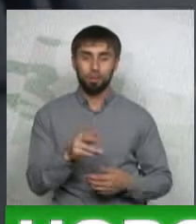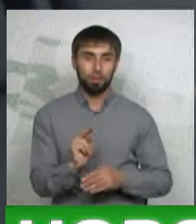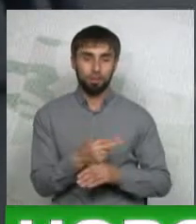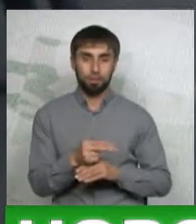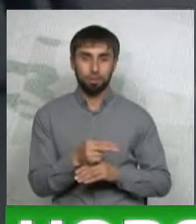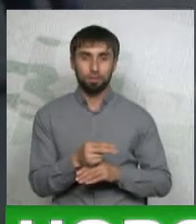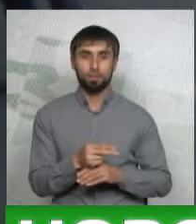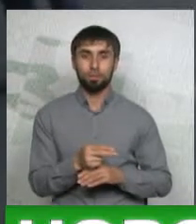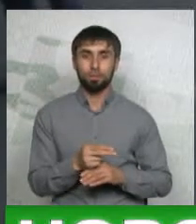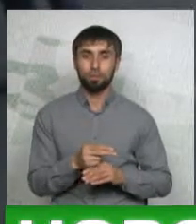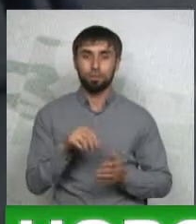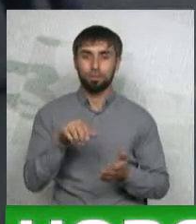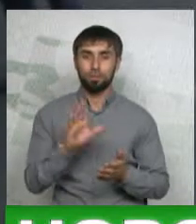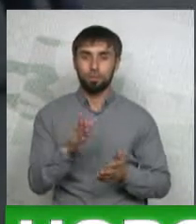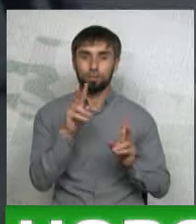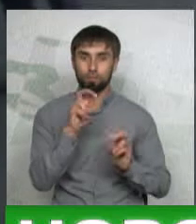ремонта вступит